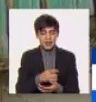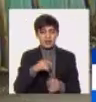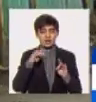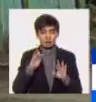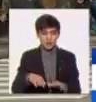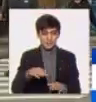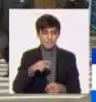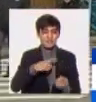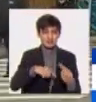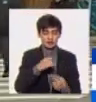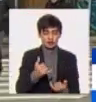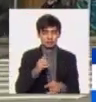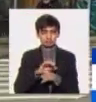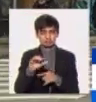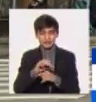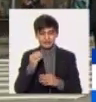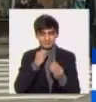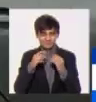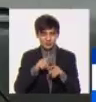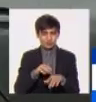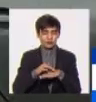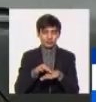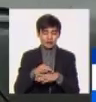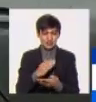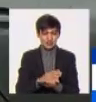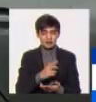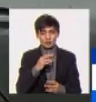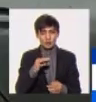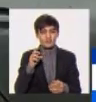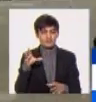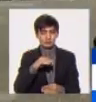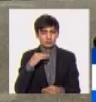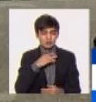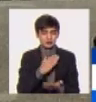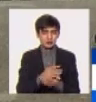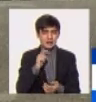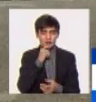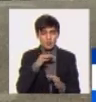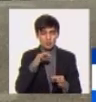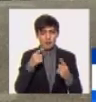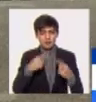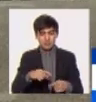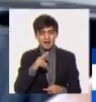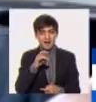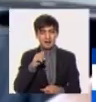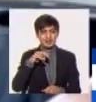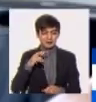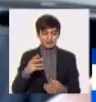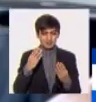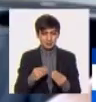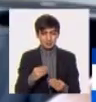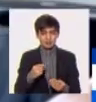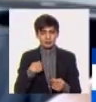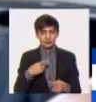на доставку еды. Все же эксперты боятся, что более разрушительным для экономики может стать период после карантина. Нам